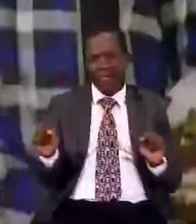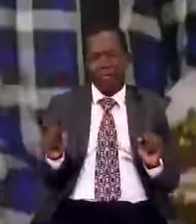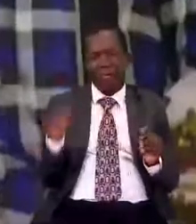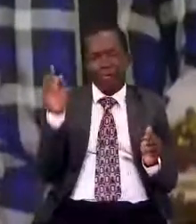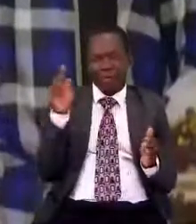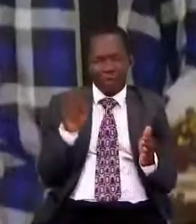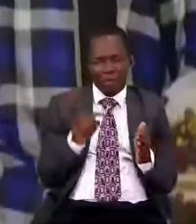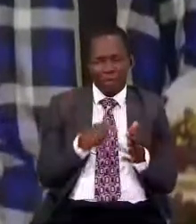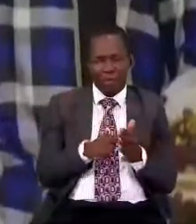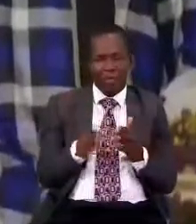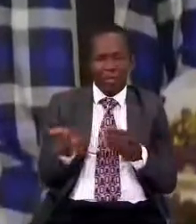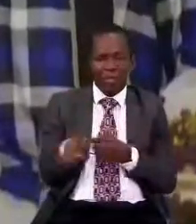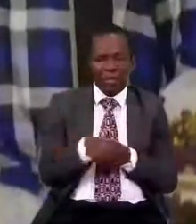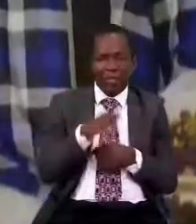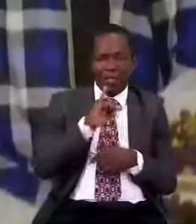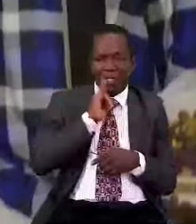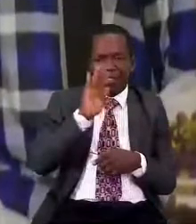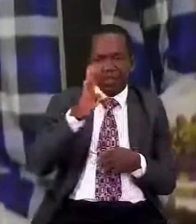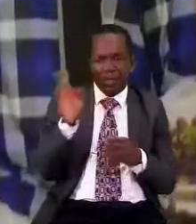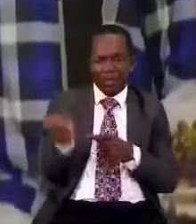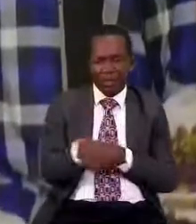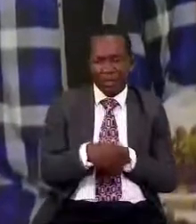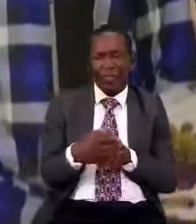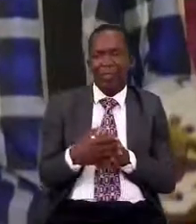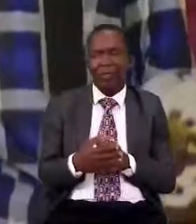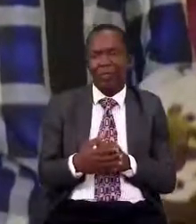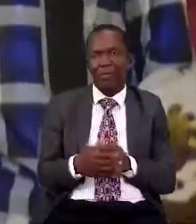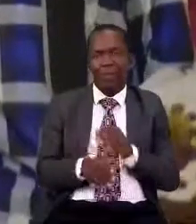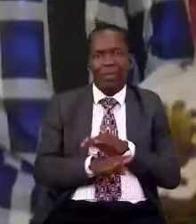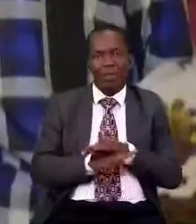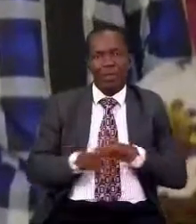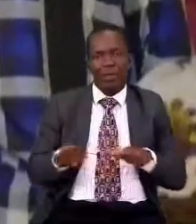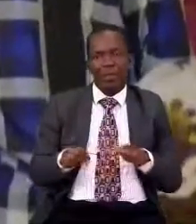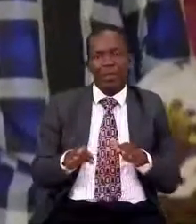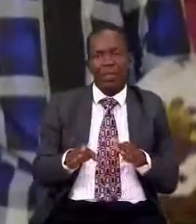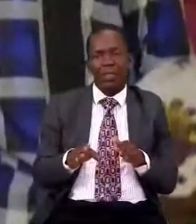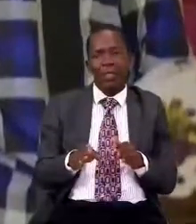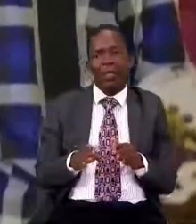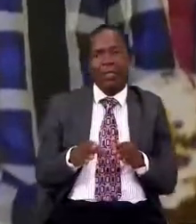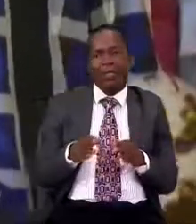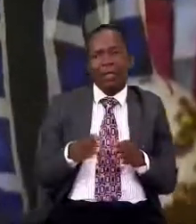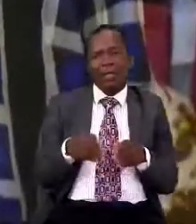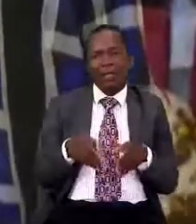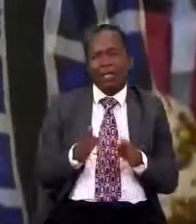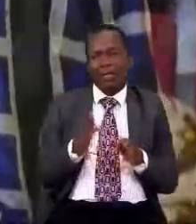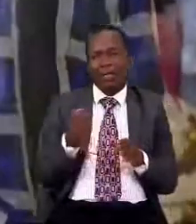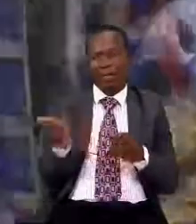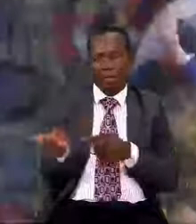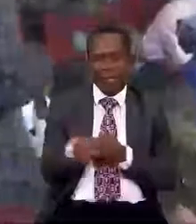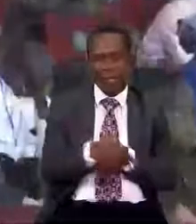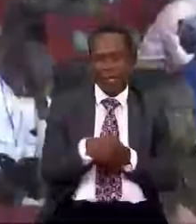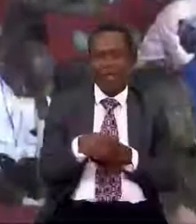Que ce jour ne vous dépasse pas. Que ce temps ne vous dépasse pas. Levez la main là.